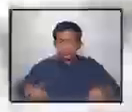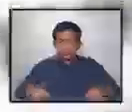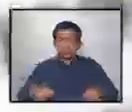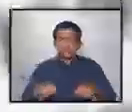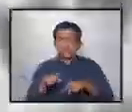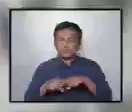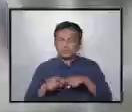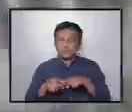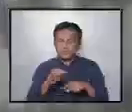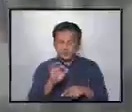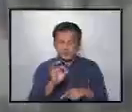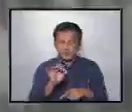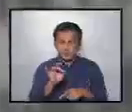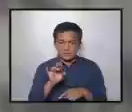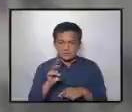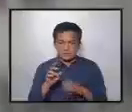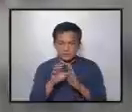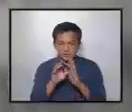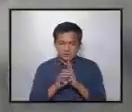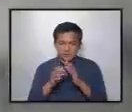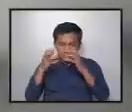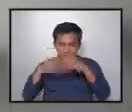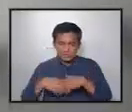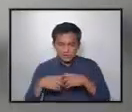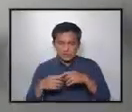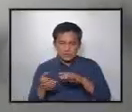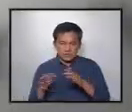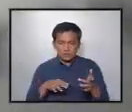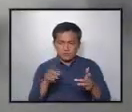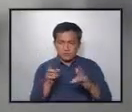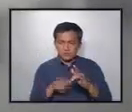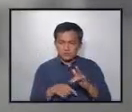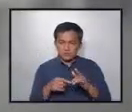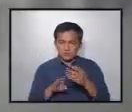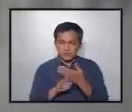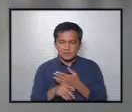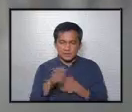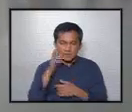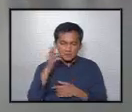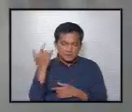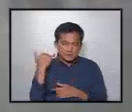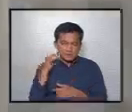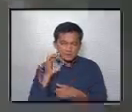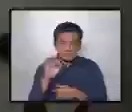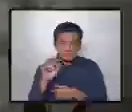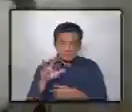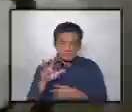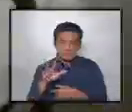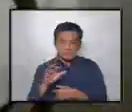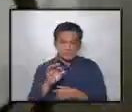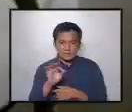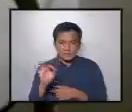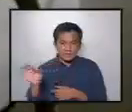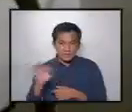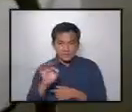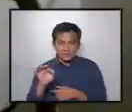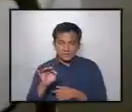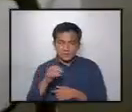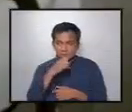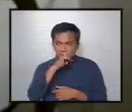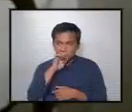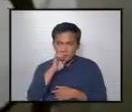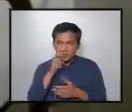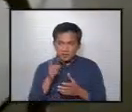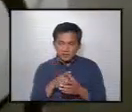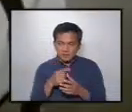ng 1987 Constitution ang death penalty pero binalik ni Ramos noong 1993. Taong 1999, panahon ni ERAP,